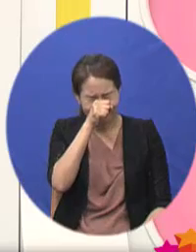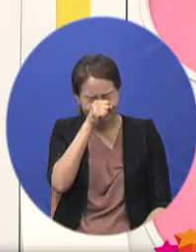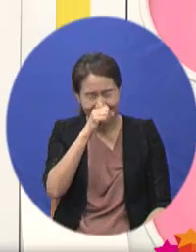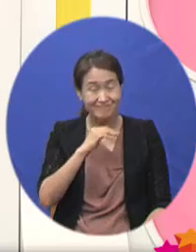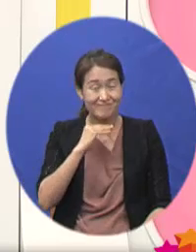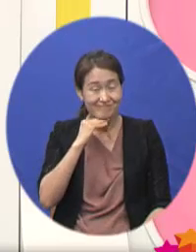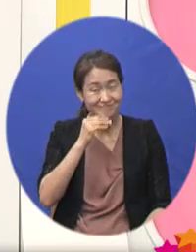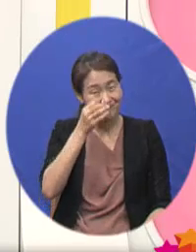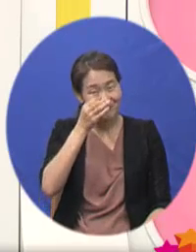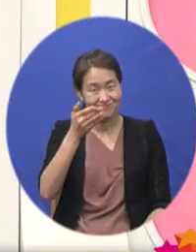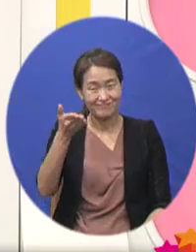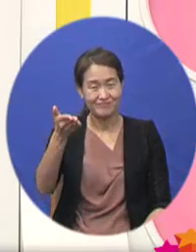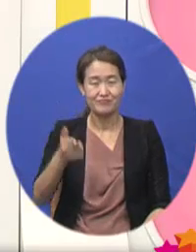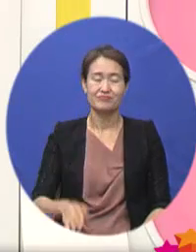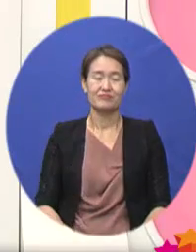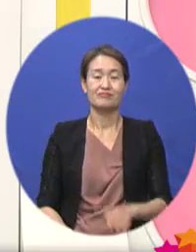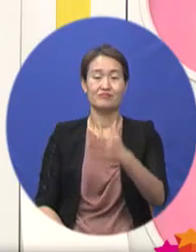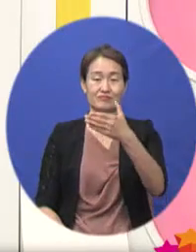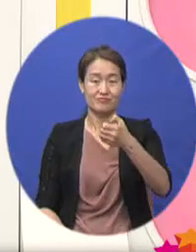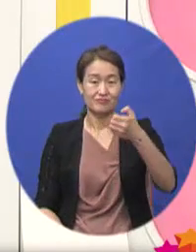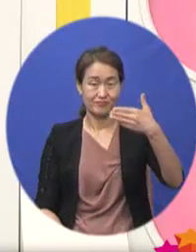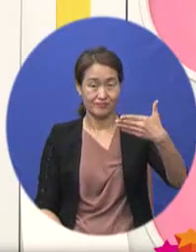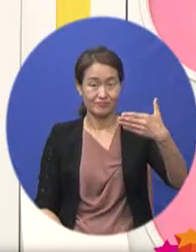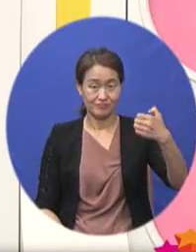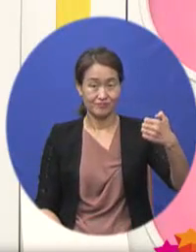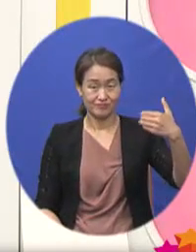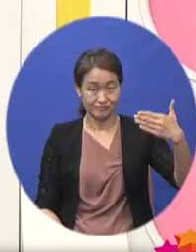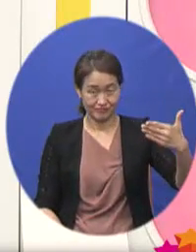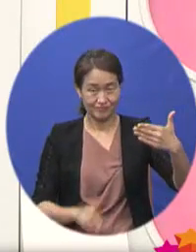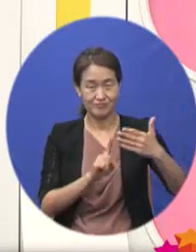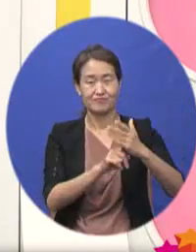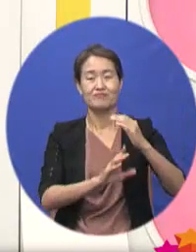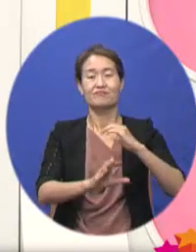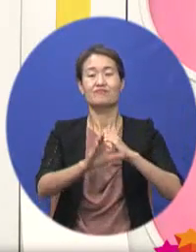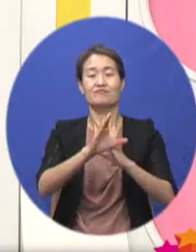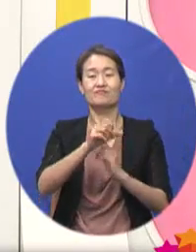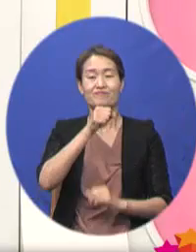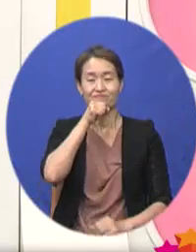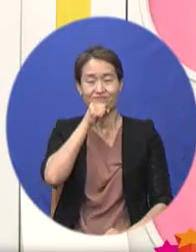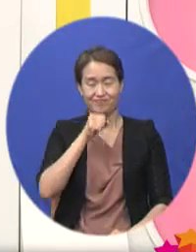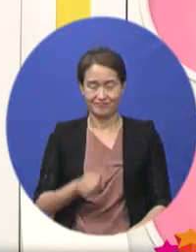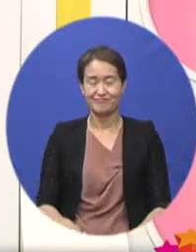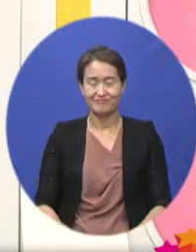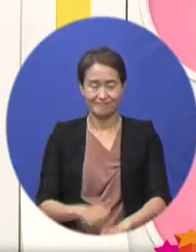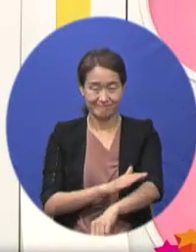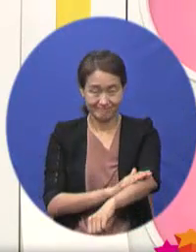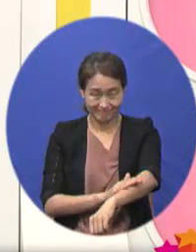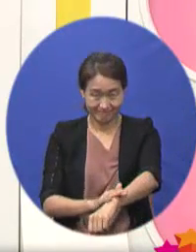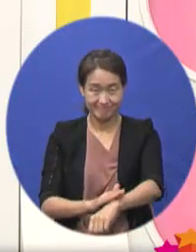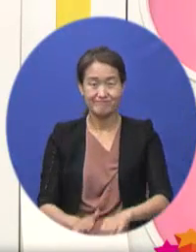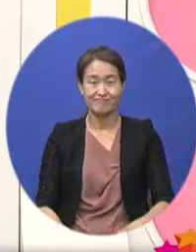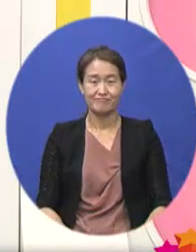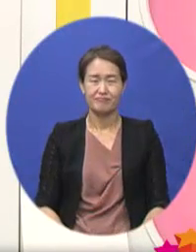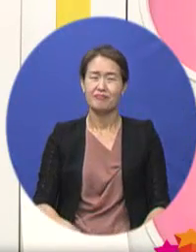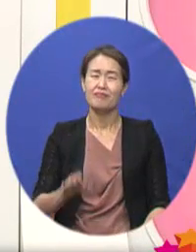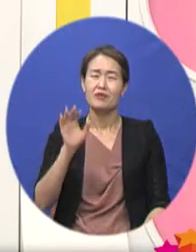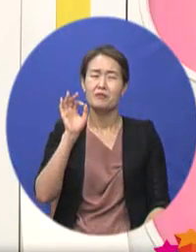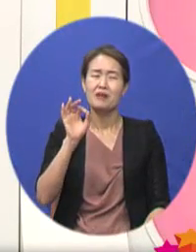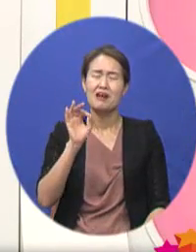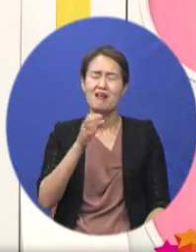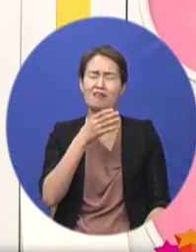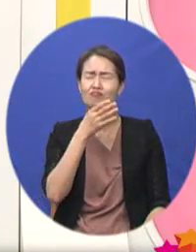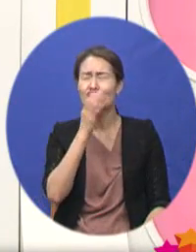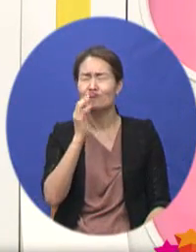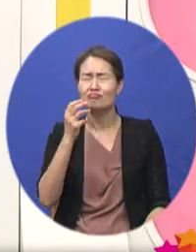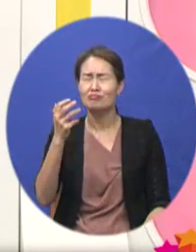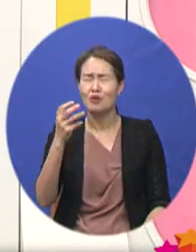네. 자 점수는요 9점, 9점, 9점. 보너스 9점 드리도록 하겠습니다. 아, 잘하셨습니다. 네. 보너스 이왕이면 어르신이